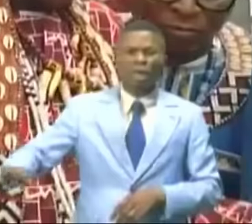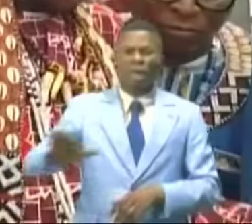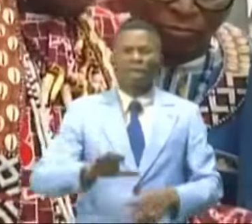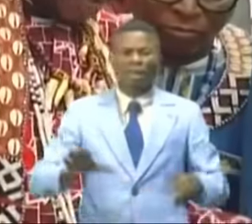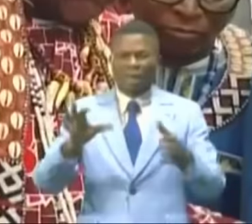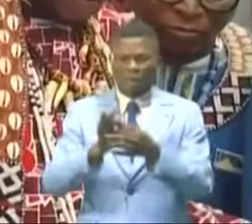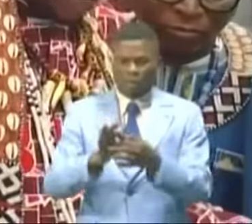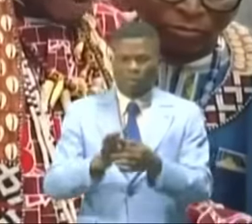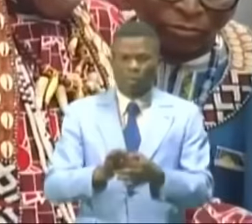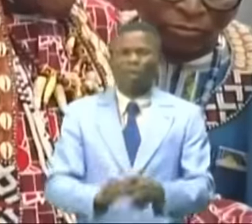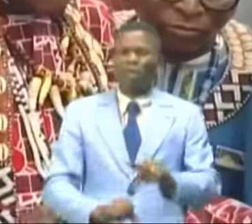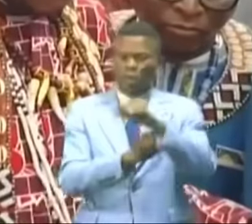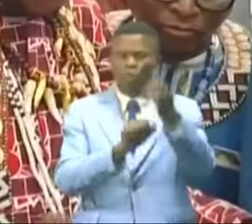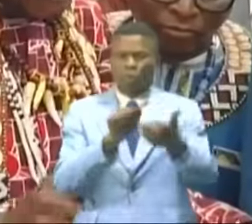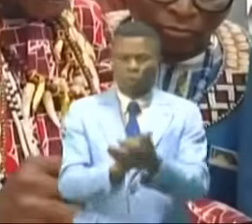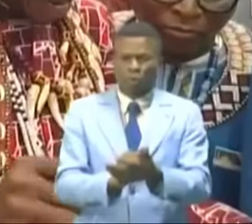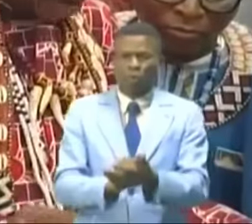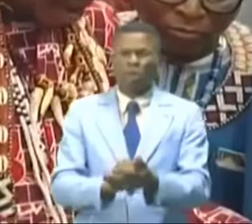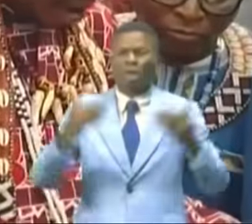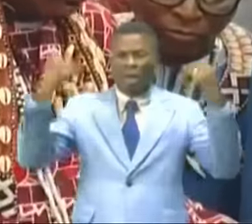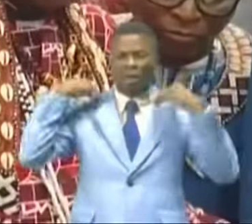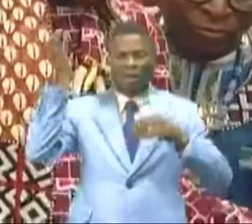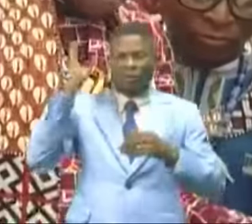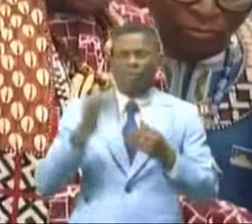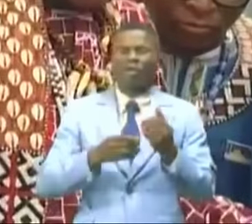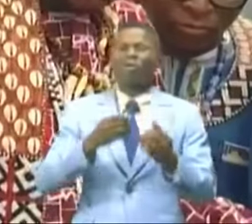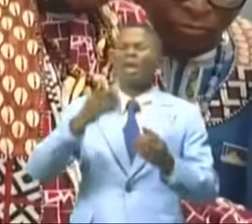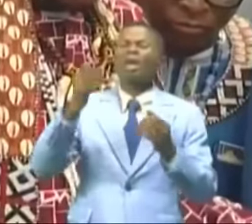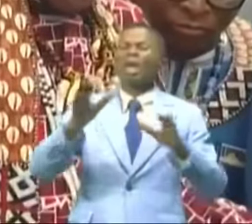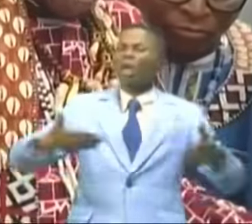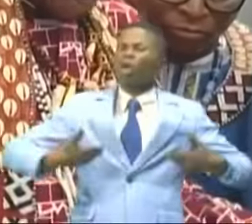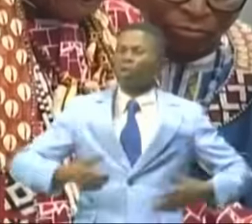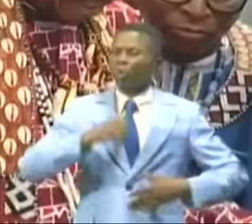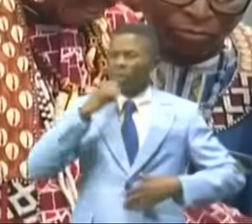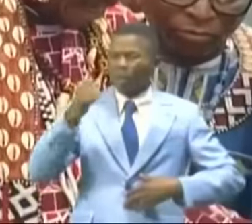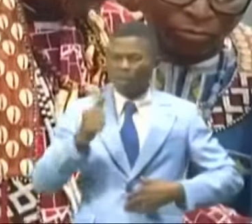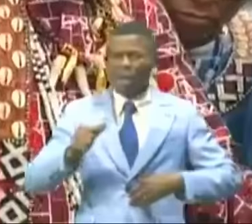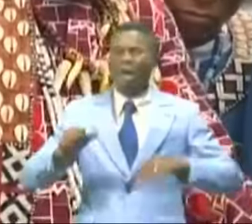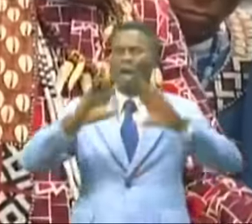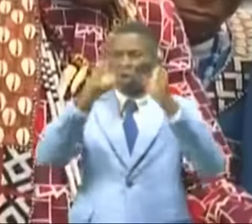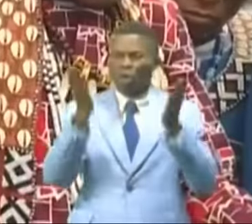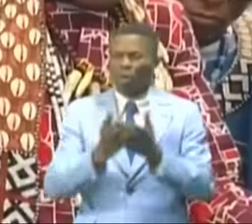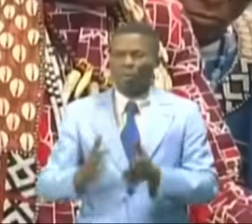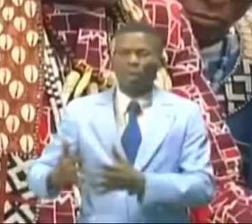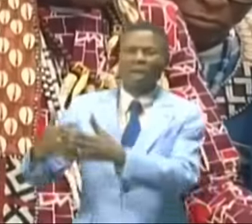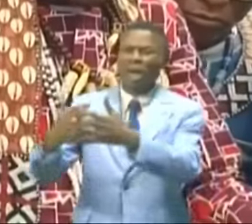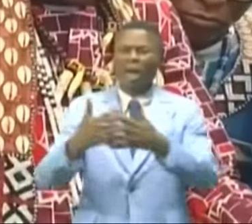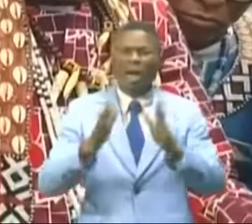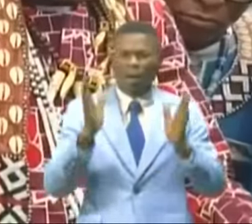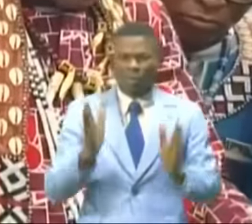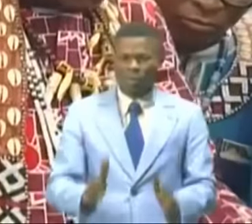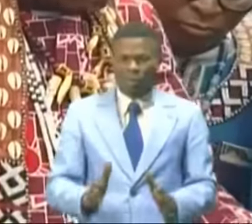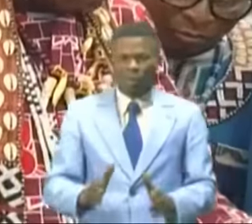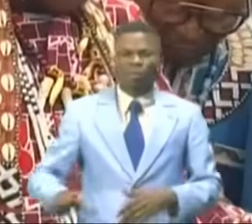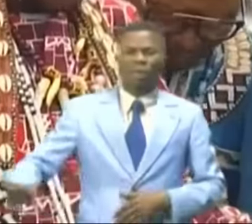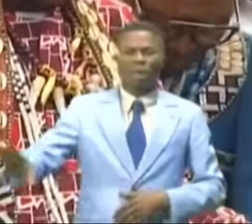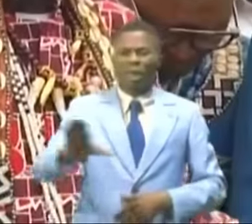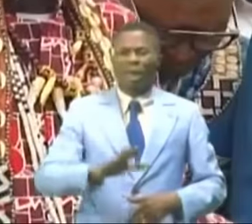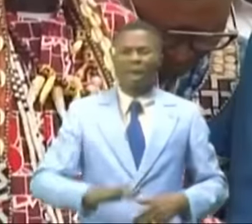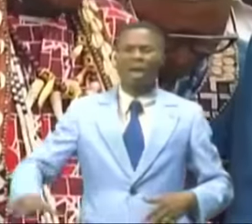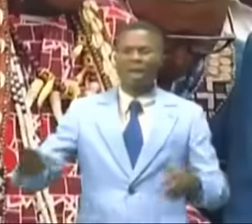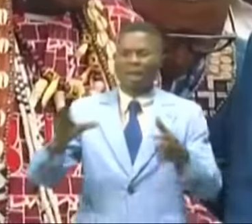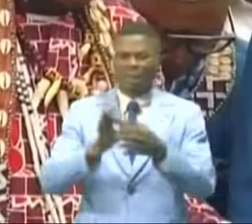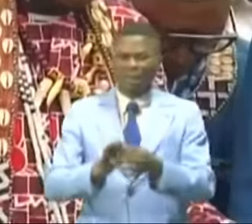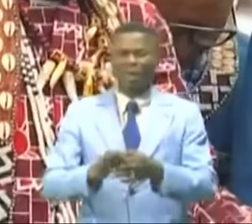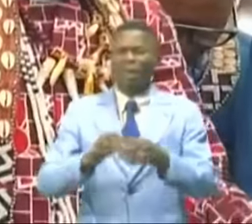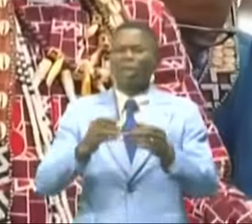condamnent les Américains impliqués dans la guerre d'agression de la RDC. C'est ainsi que les autorités traditionnelles et coutumières de la